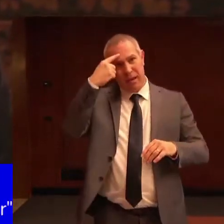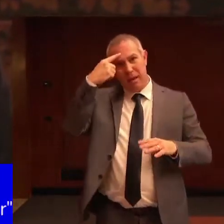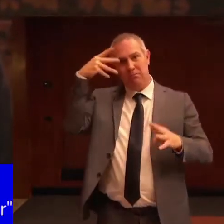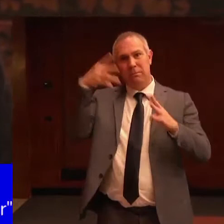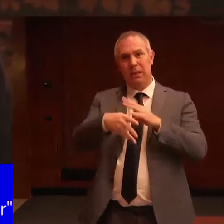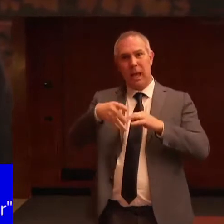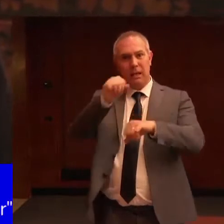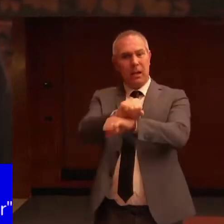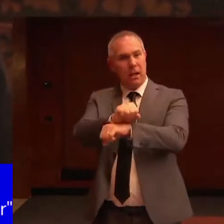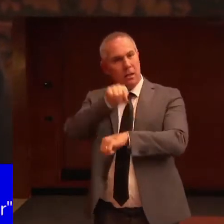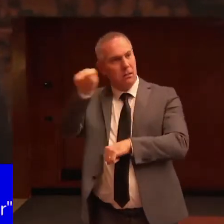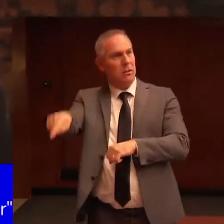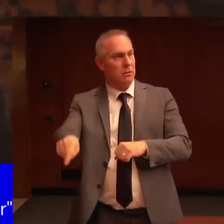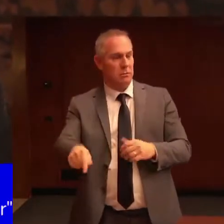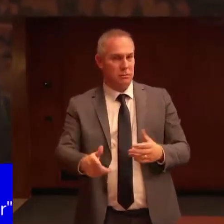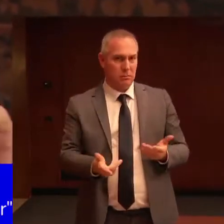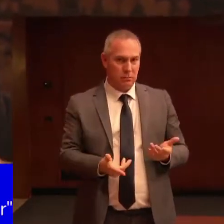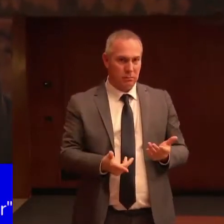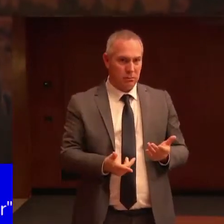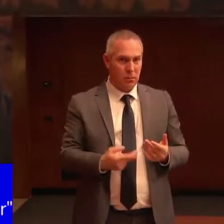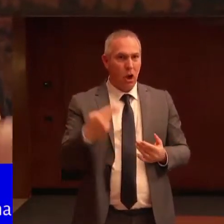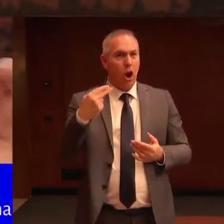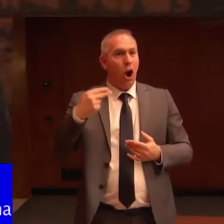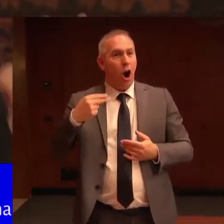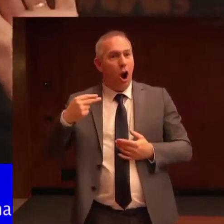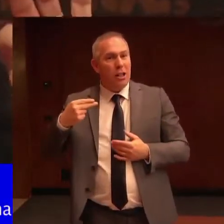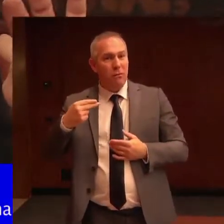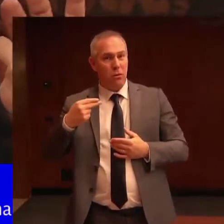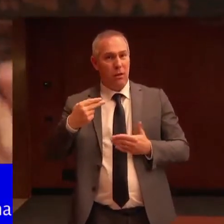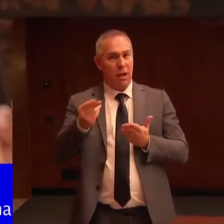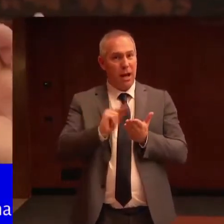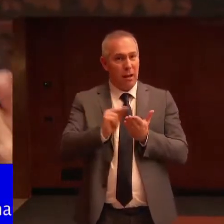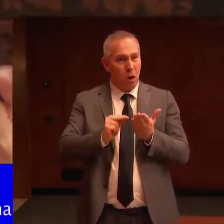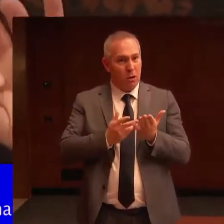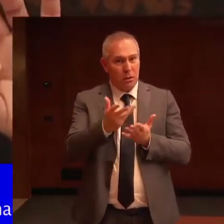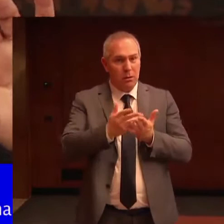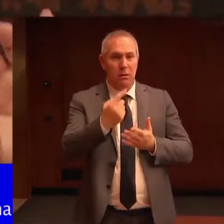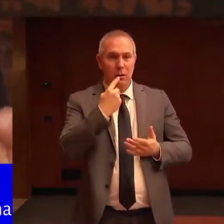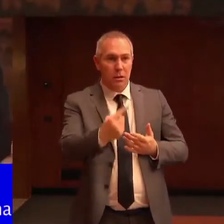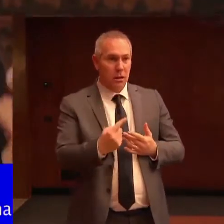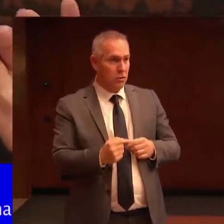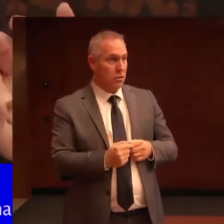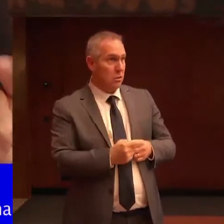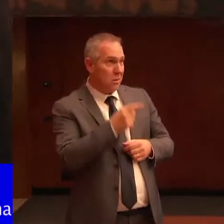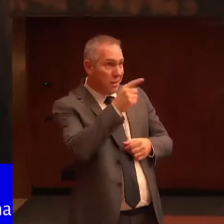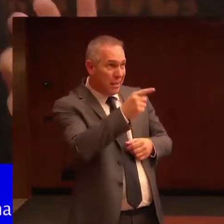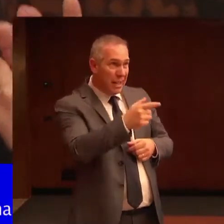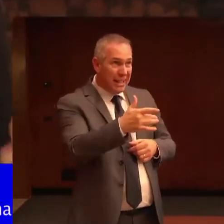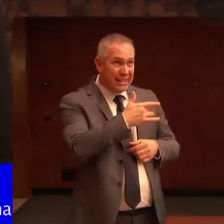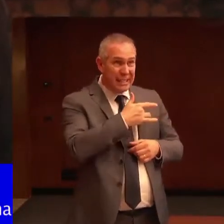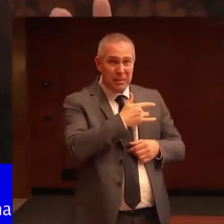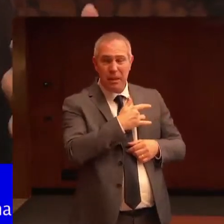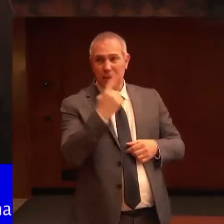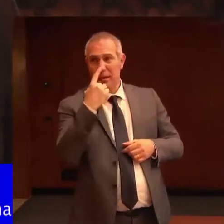di qualche ospedale. E The Hollywood Reporter scrisse: assalto oltraggioso ai sentimenti,